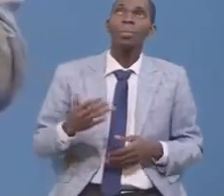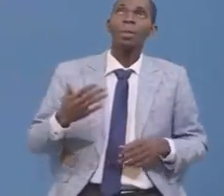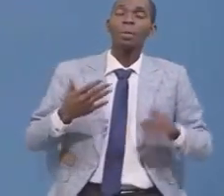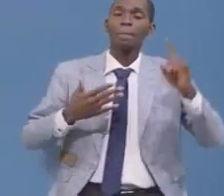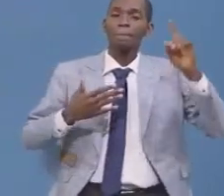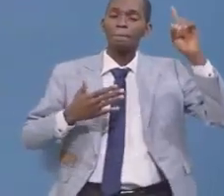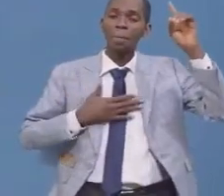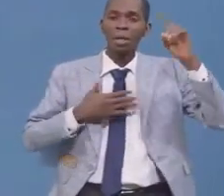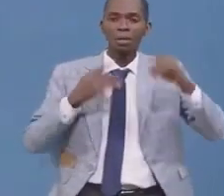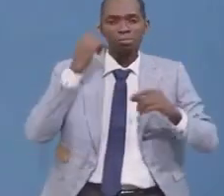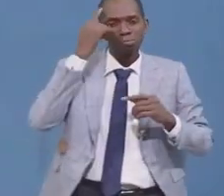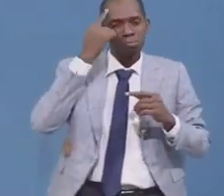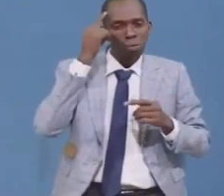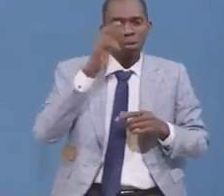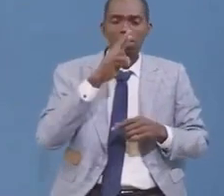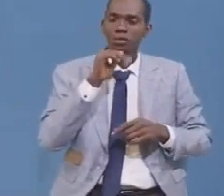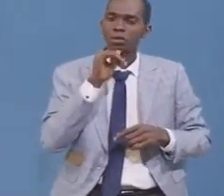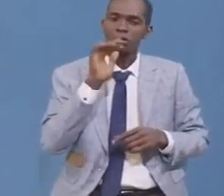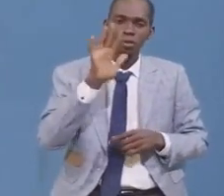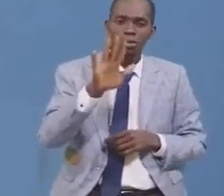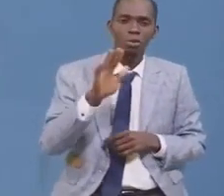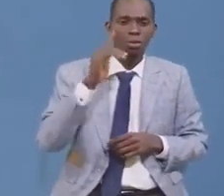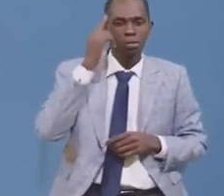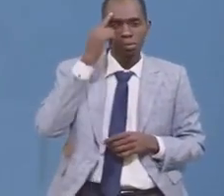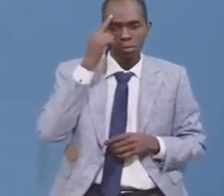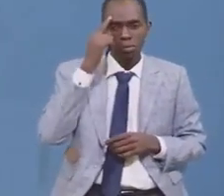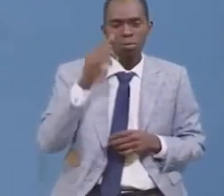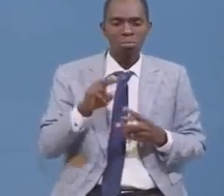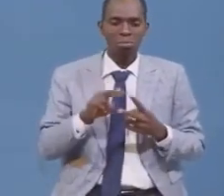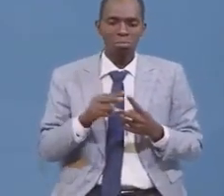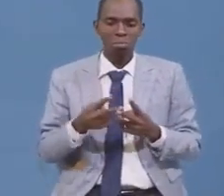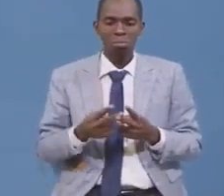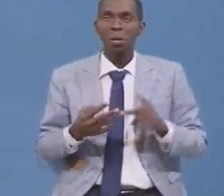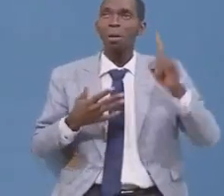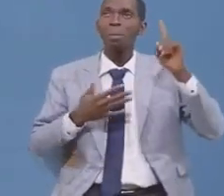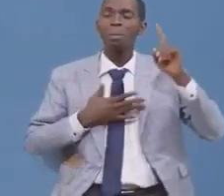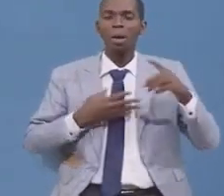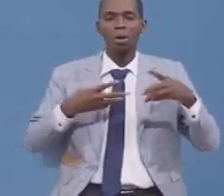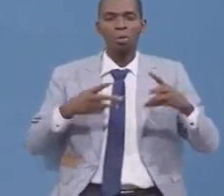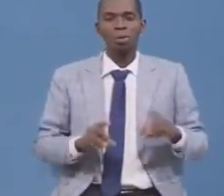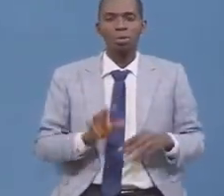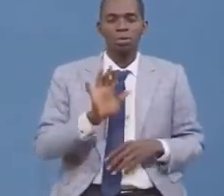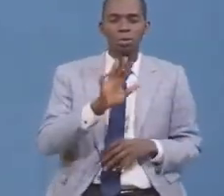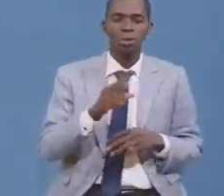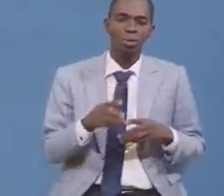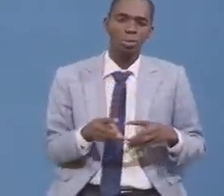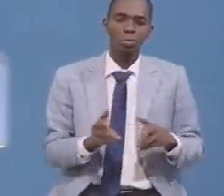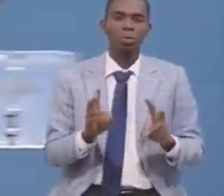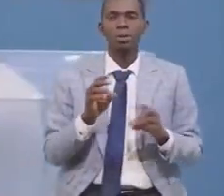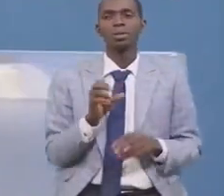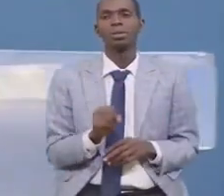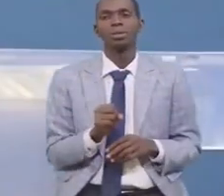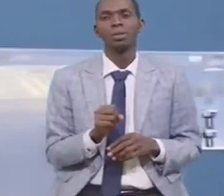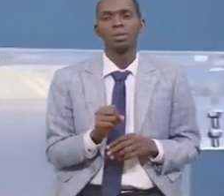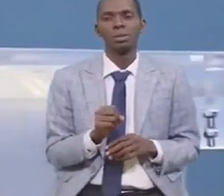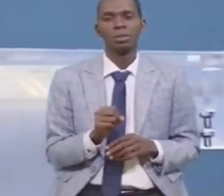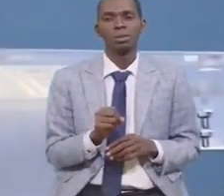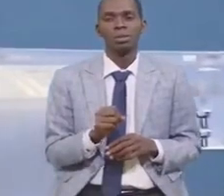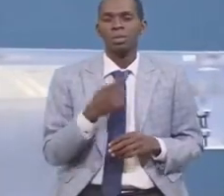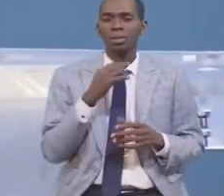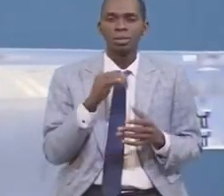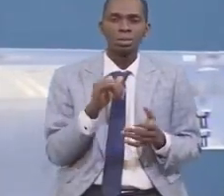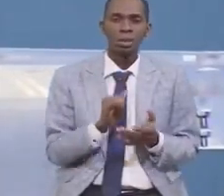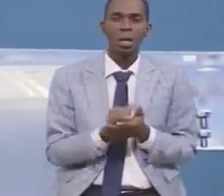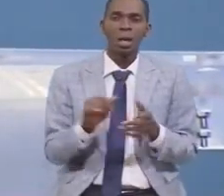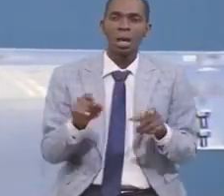thoughts. యెషయా గ్రంథం 55:8 లో, నా ఆలోచనలు మీ వంటివి కావు. నా మార్గములు మీ మార్గముల వంటివి కావు. The